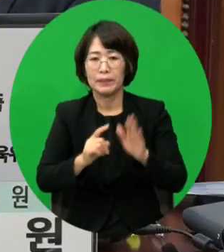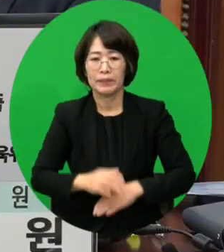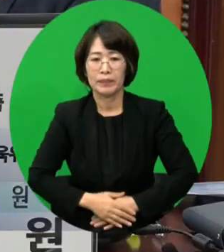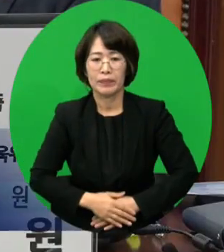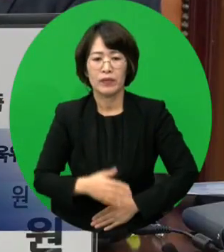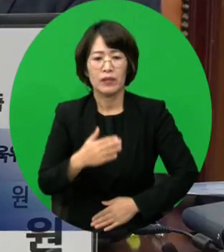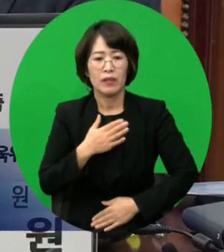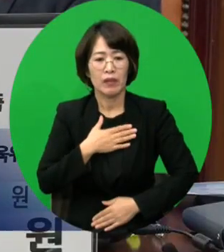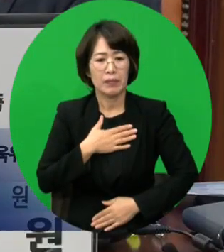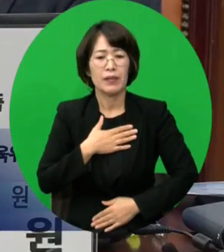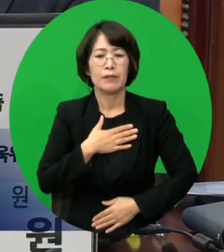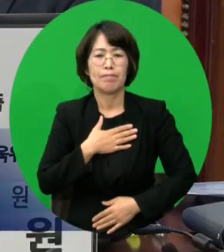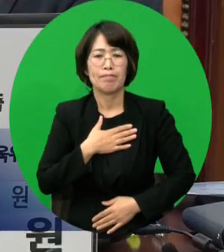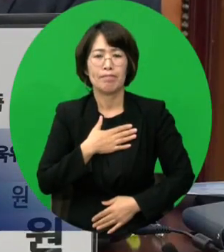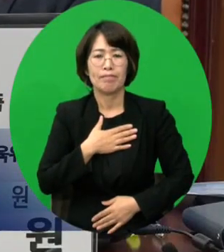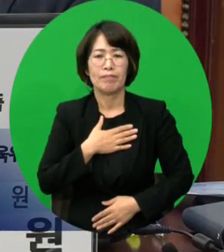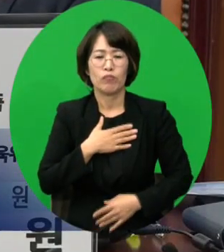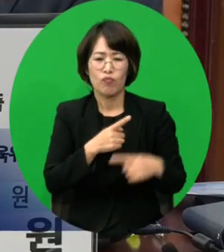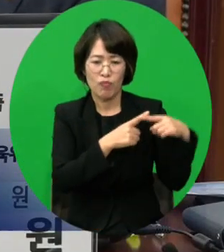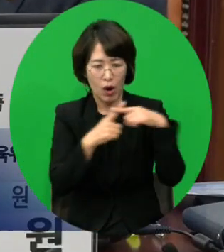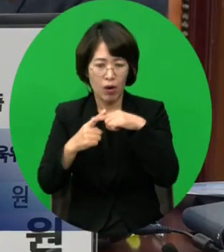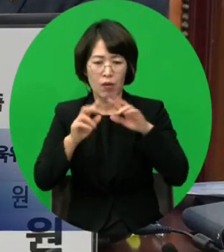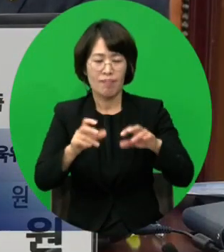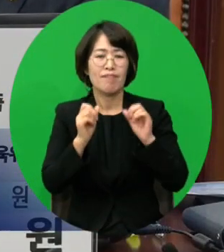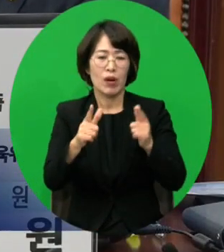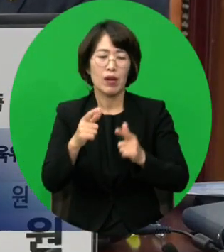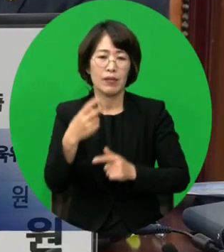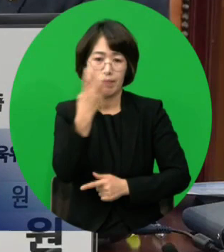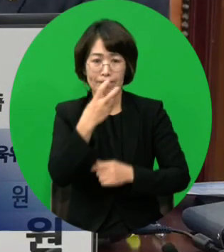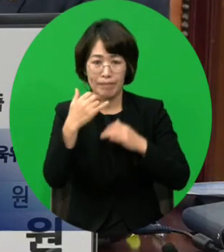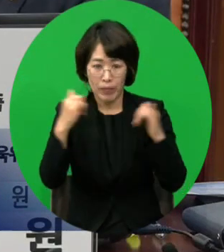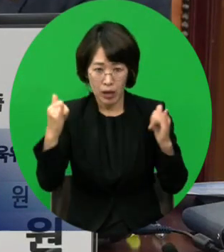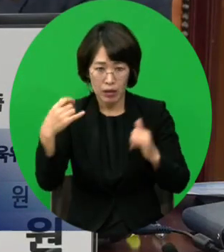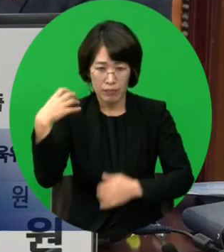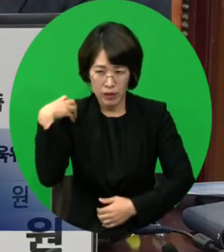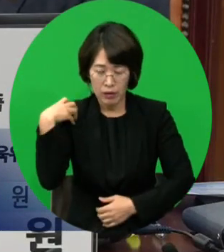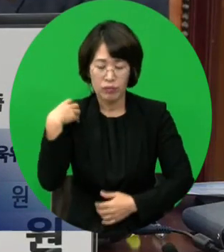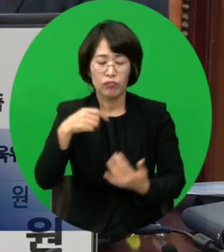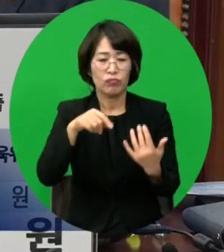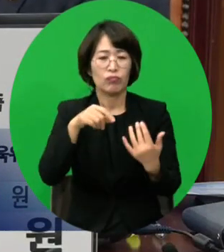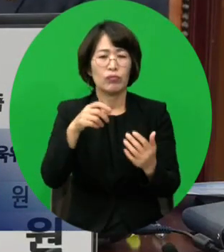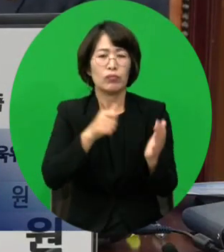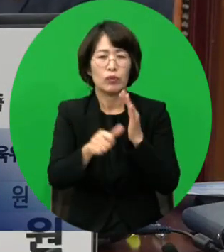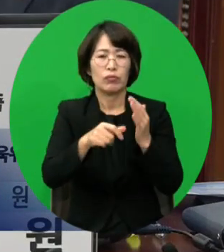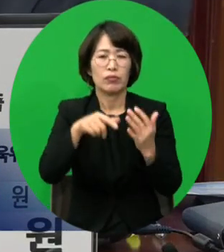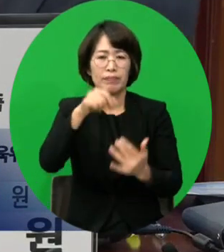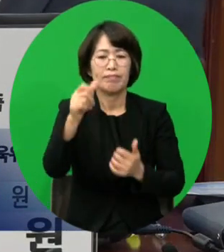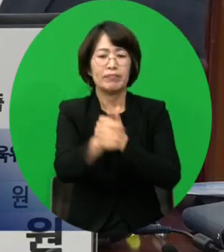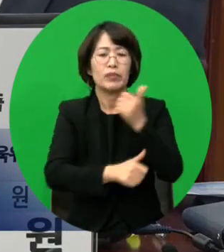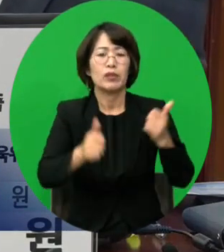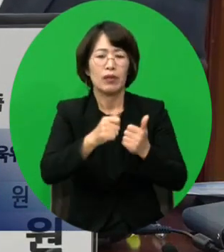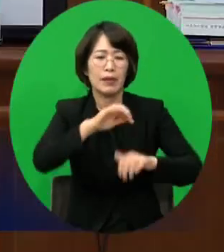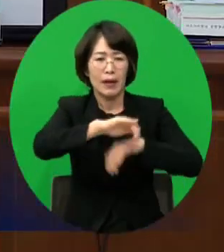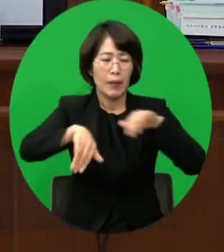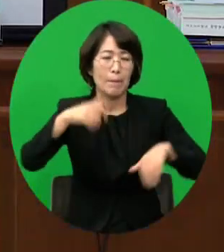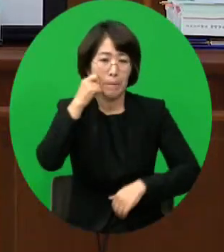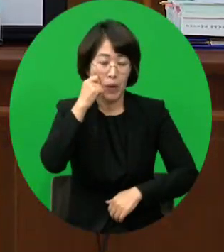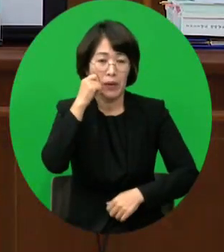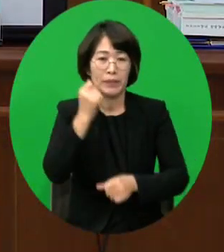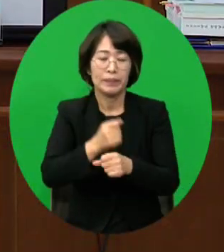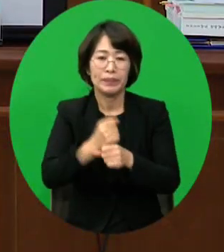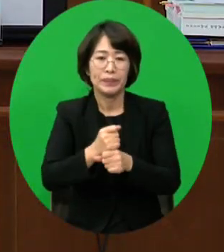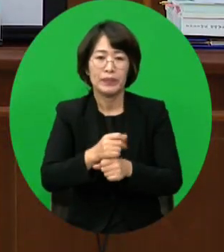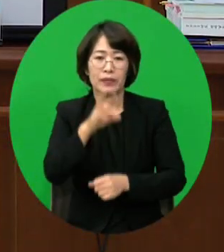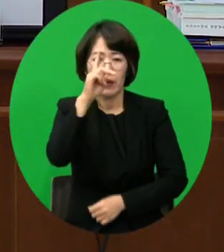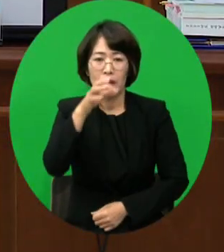저는 그건 반드시 이번 기회에 아예 관리자가 물품선정위원회에 관여할 수 없도록.